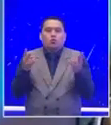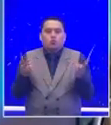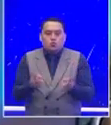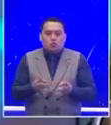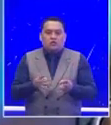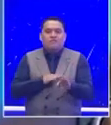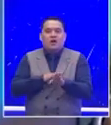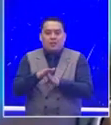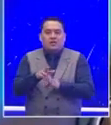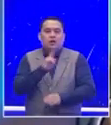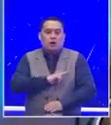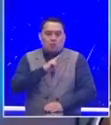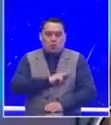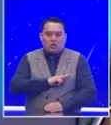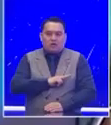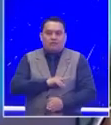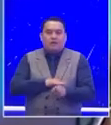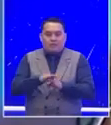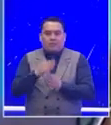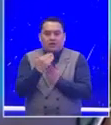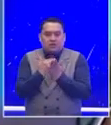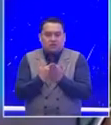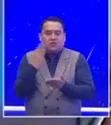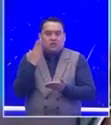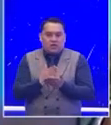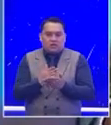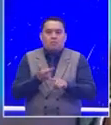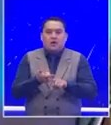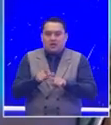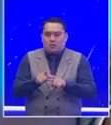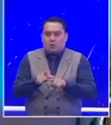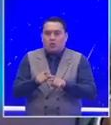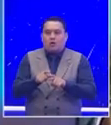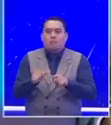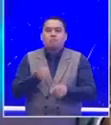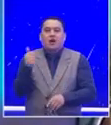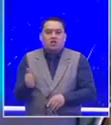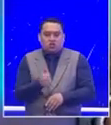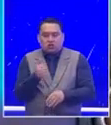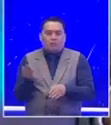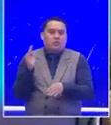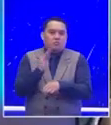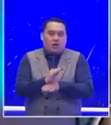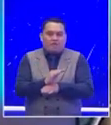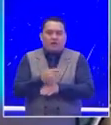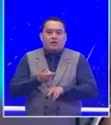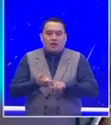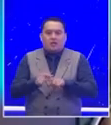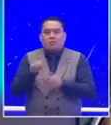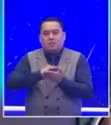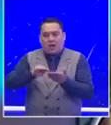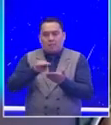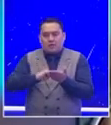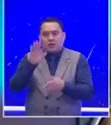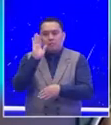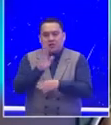объем выполненных работ выполняется нашими коллегами, поэтому по часам, по надбавкам мы это написали в